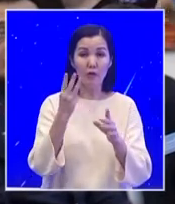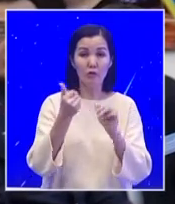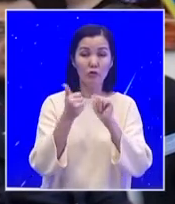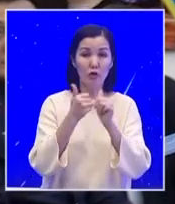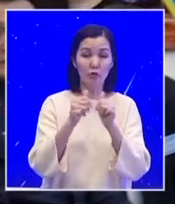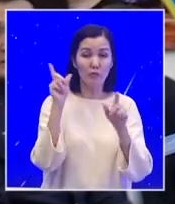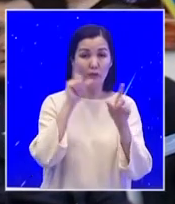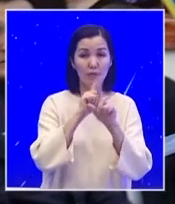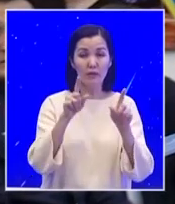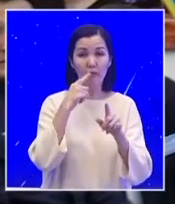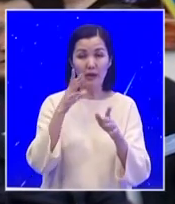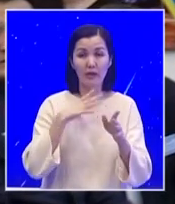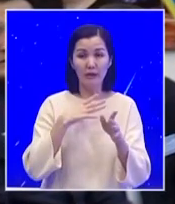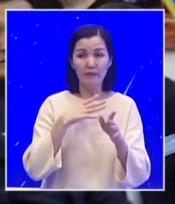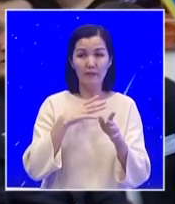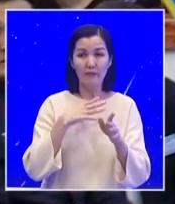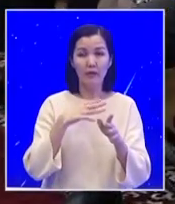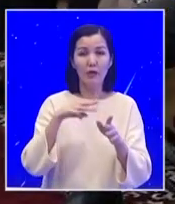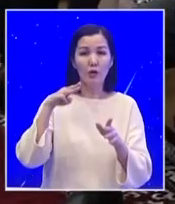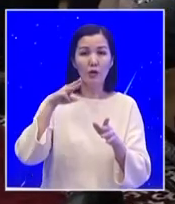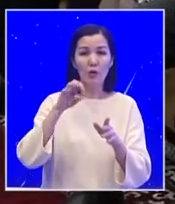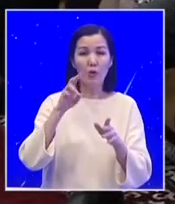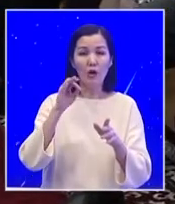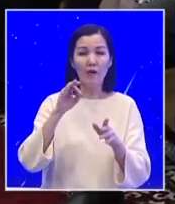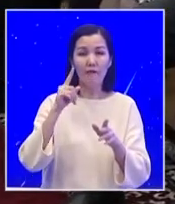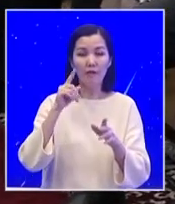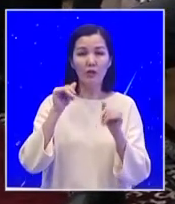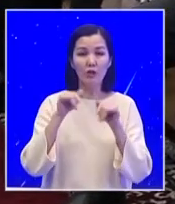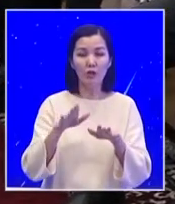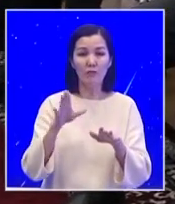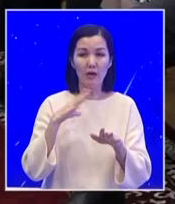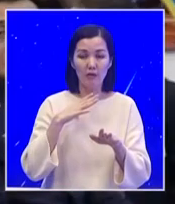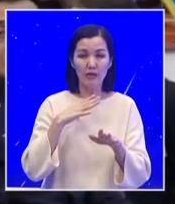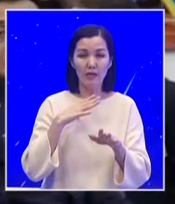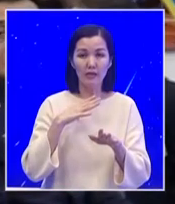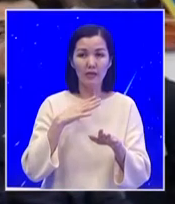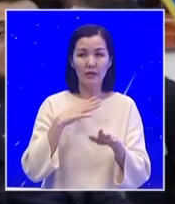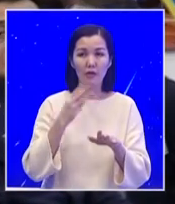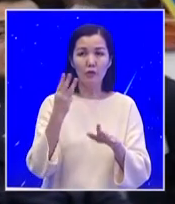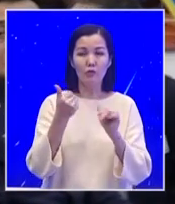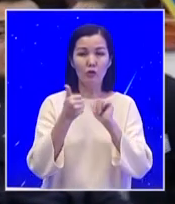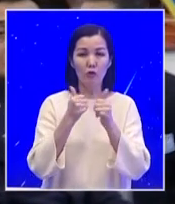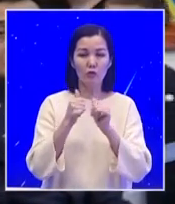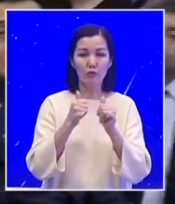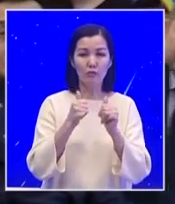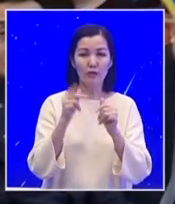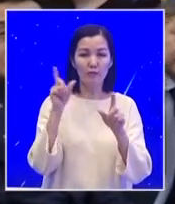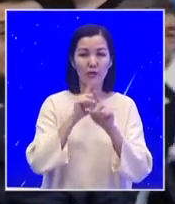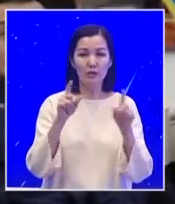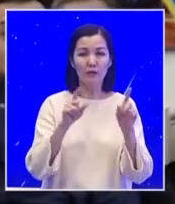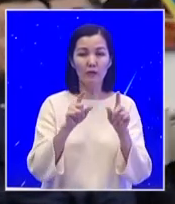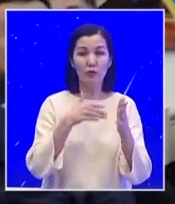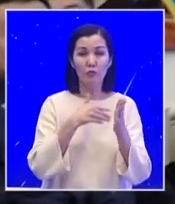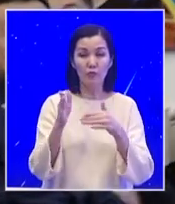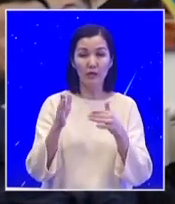мектепті туралы айттым. Қасым Жомарт Кемелұлы өте жақсы сонда шешім қабылдады. Сонда үш шаусымды мектептерді жою үшін.